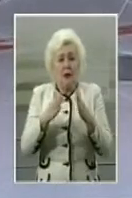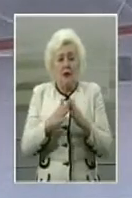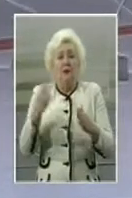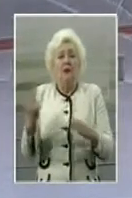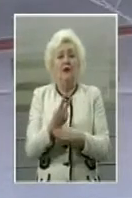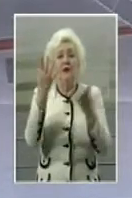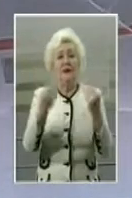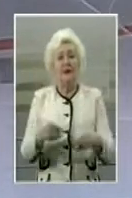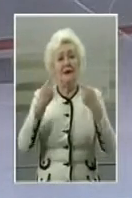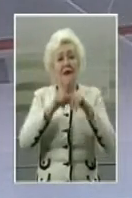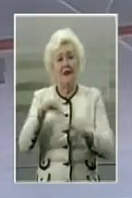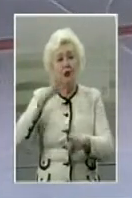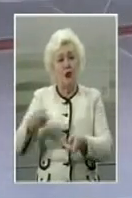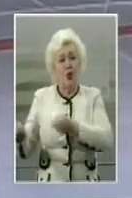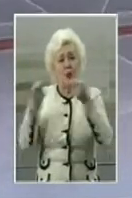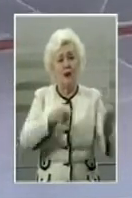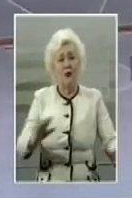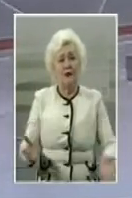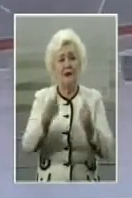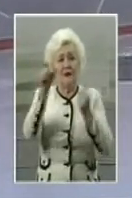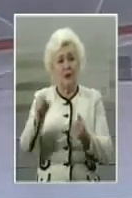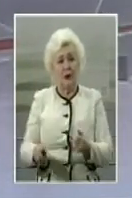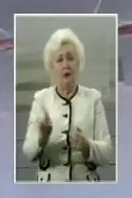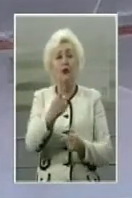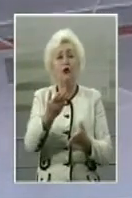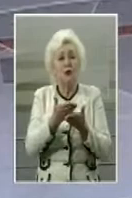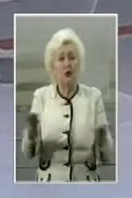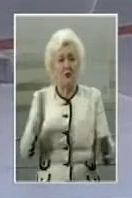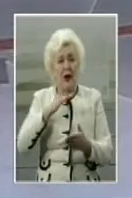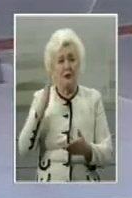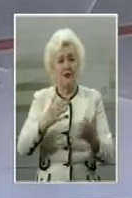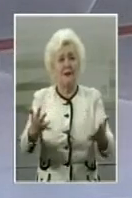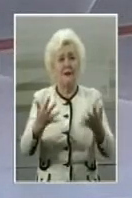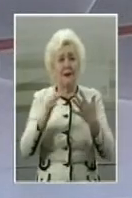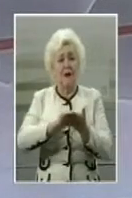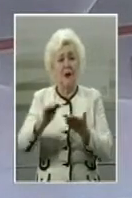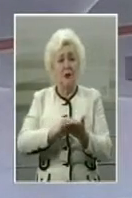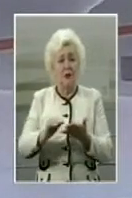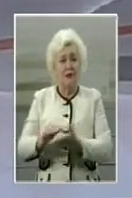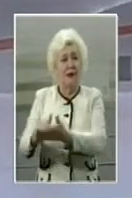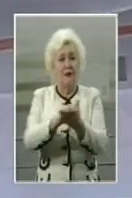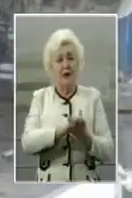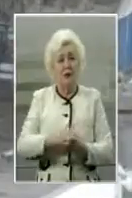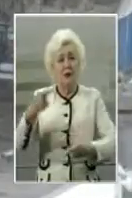день технічну воду привозять рятувальники. Чому немає води, з'ясовували кореспонденти Суспільного.